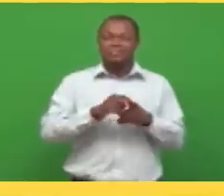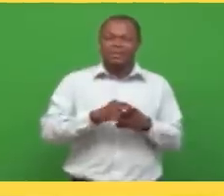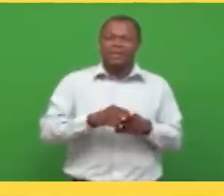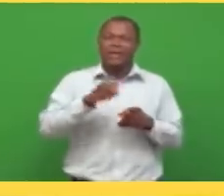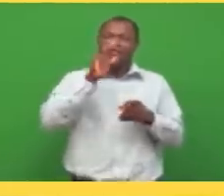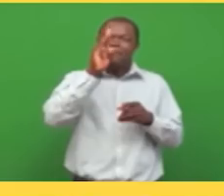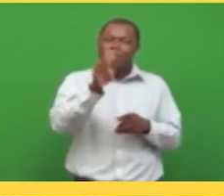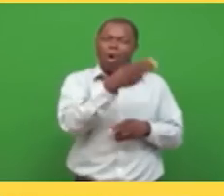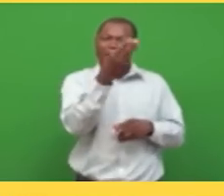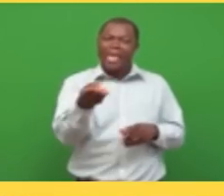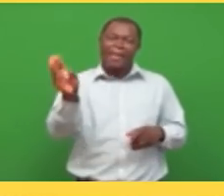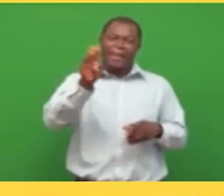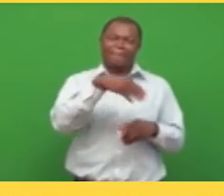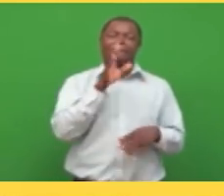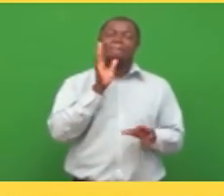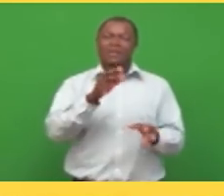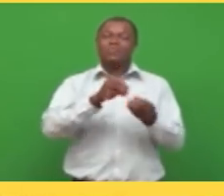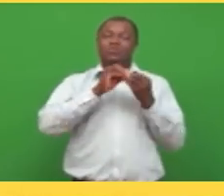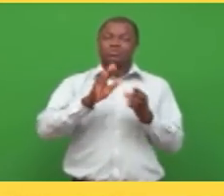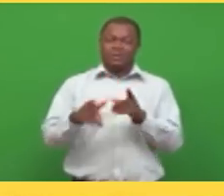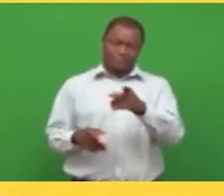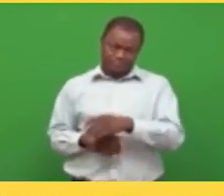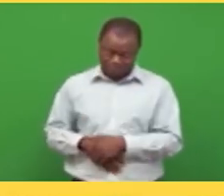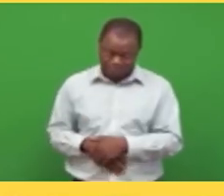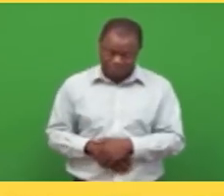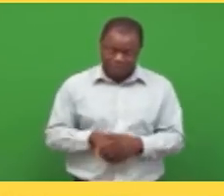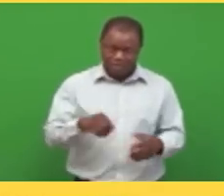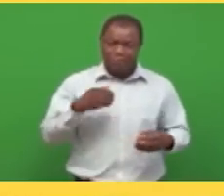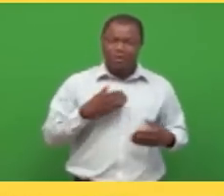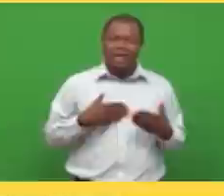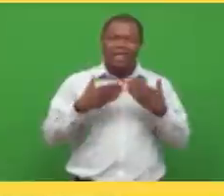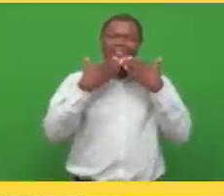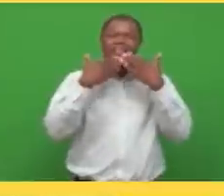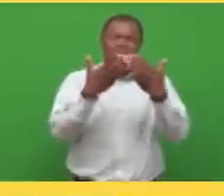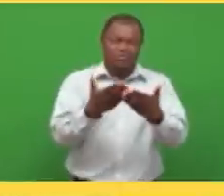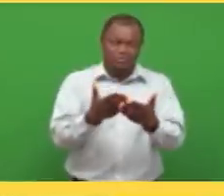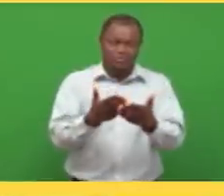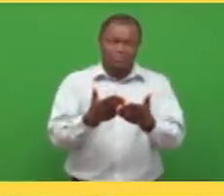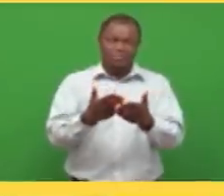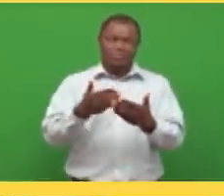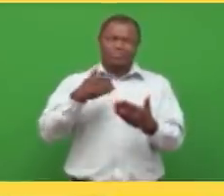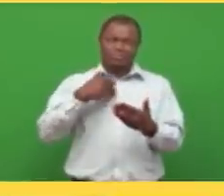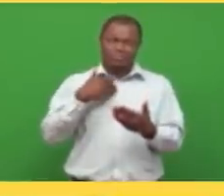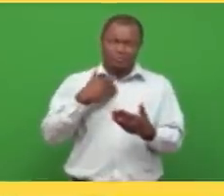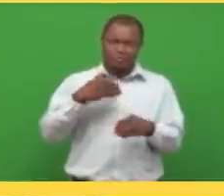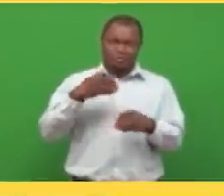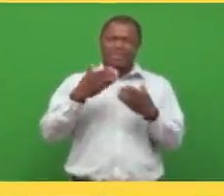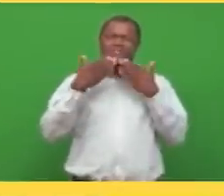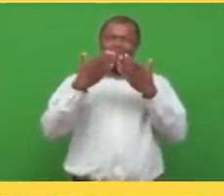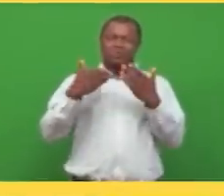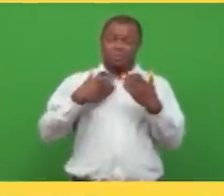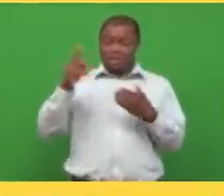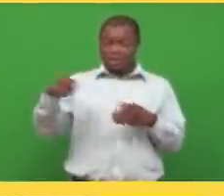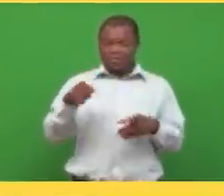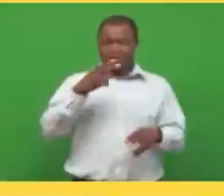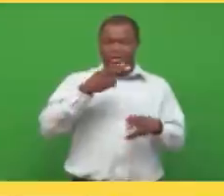Ipo pakugwenya apa ndouya. Tinotenda ndinokwasai Mai Chisamba. Vanhu kuva pakati penyu. Zita